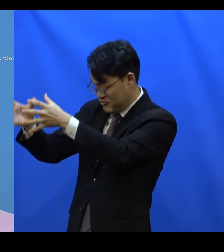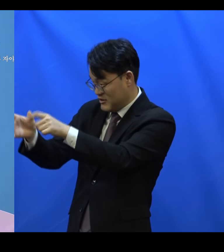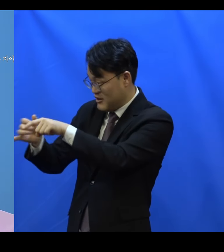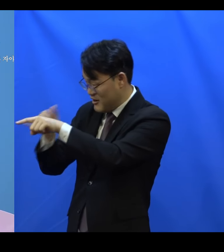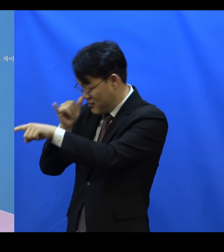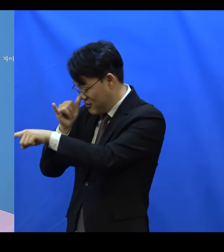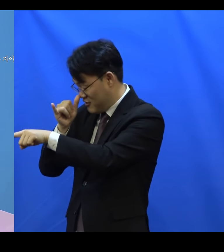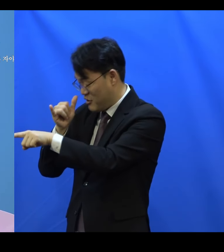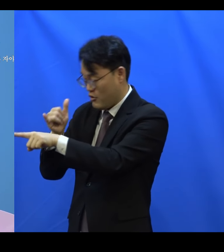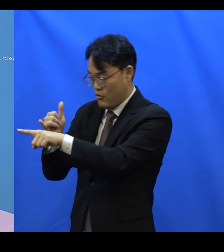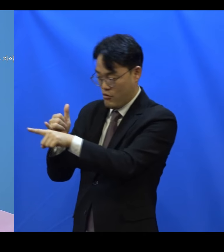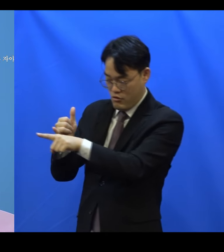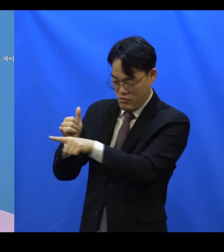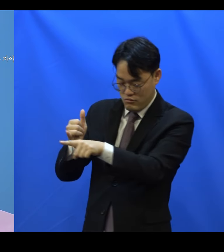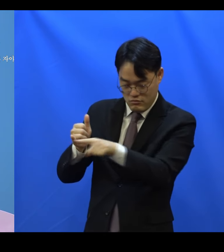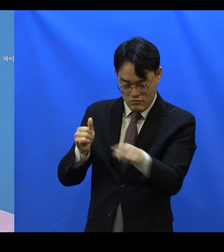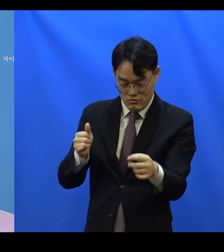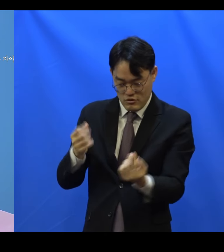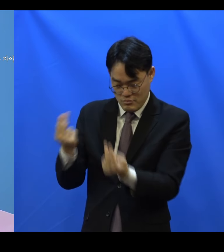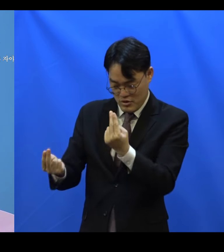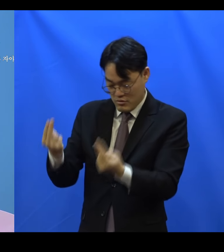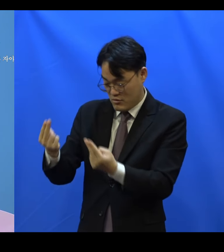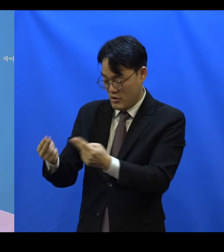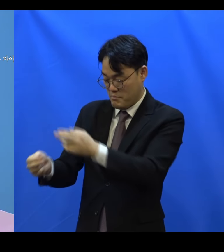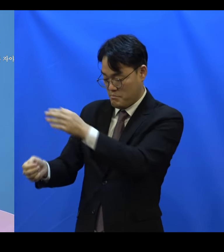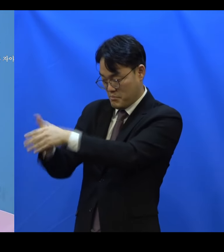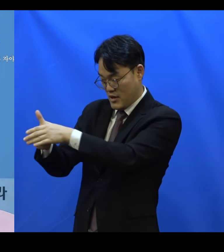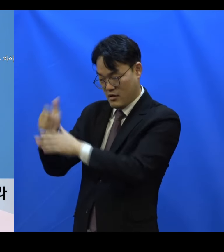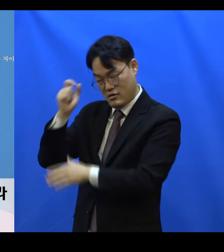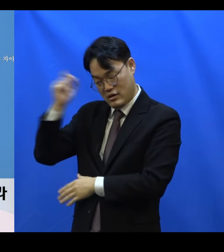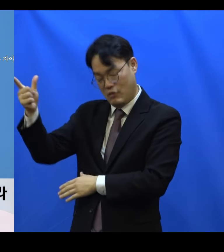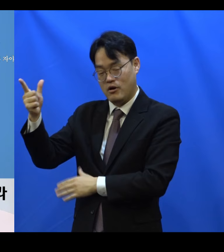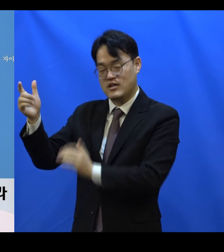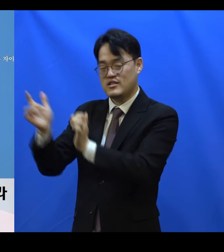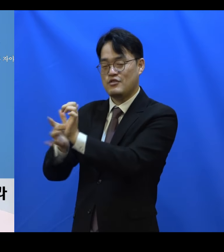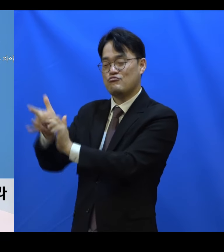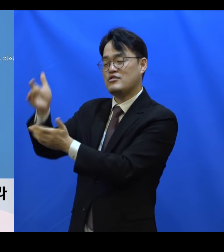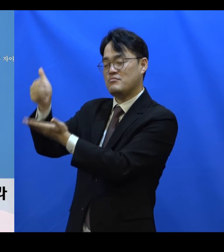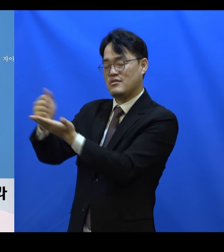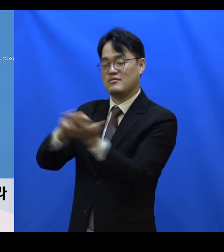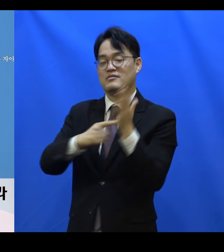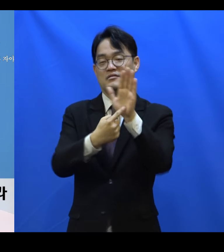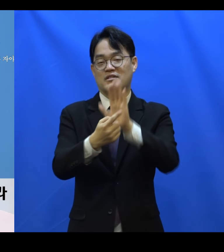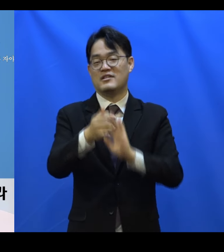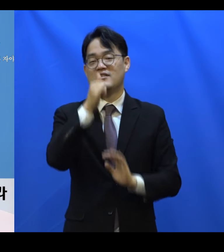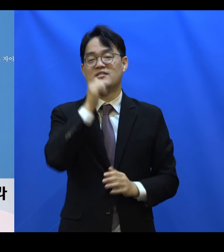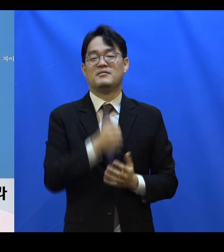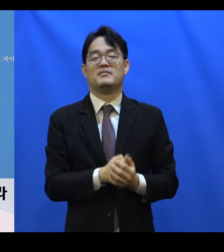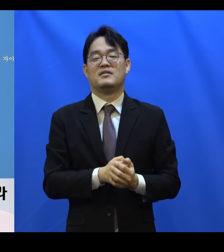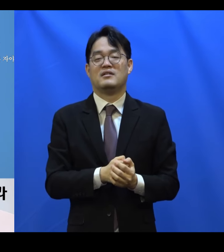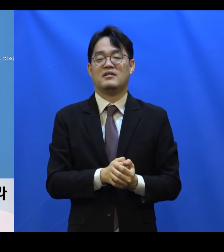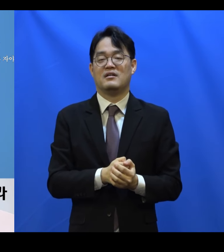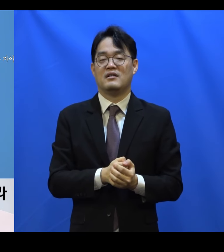자, 2절, 골로새서 2장 3절을 보면은 그 안에는 지혜와 지식의 모든 보화가 감추어져